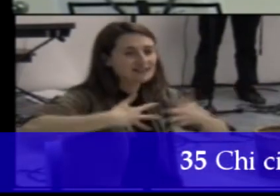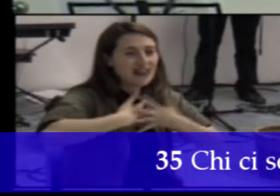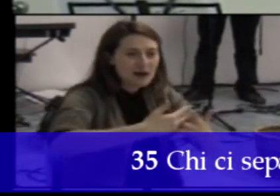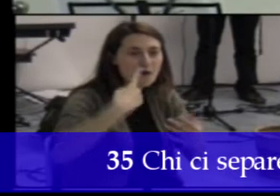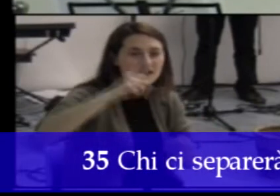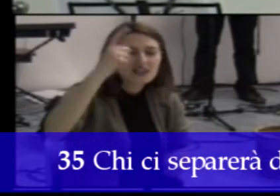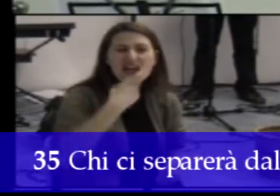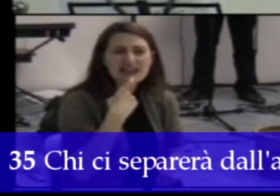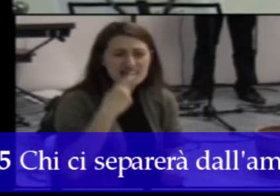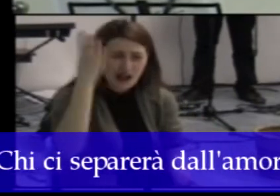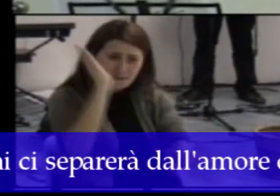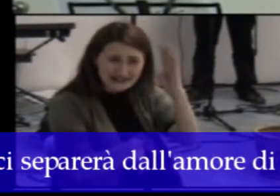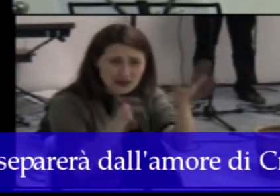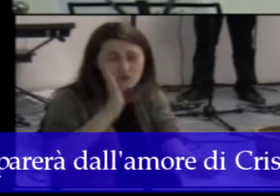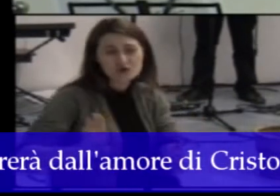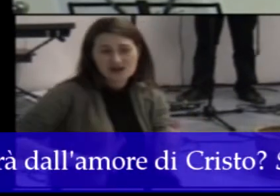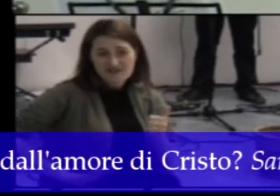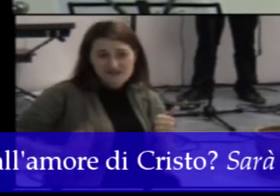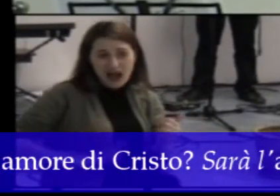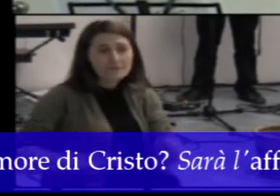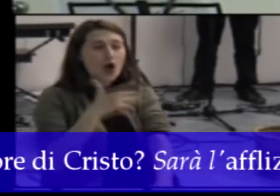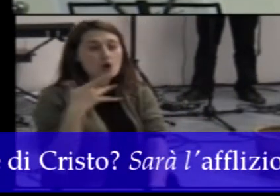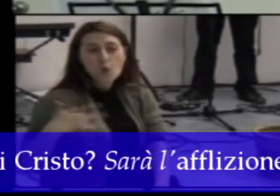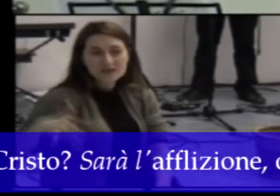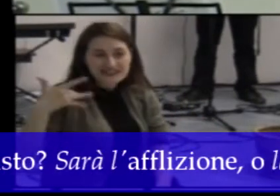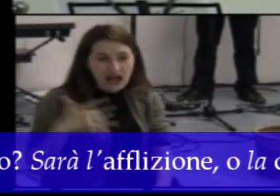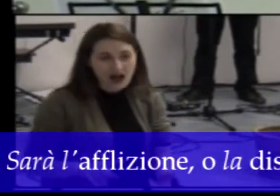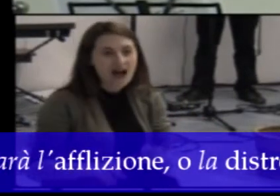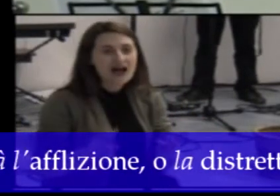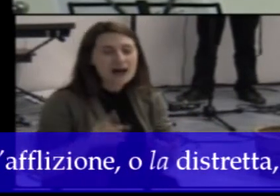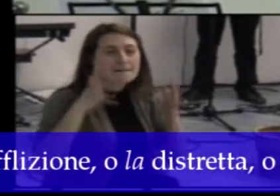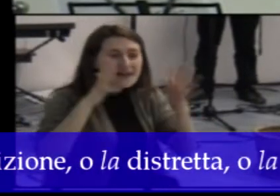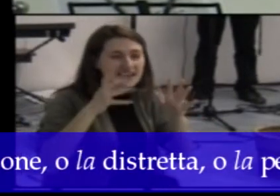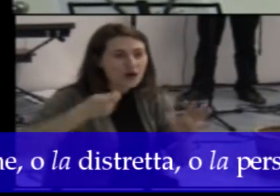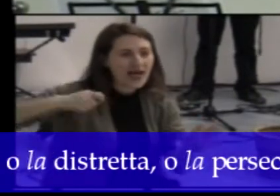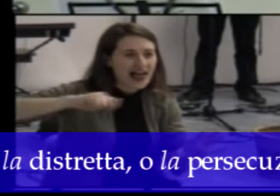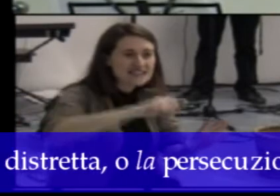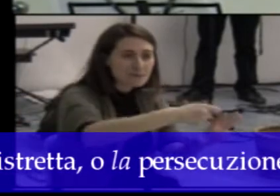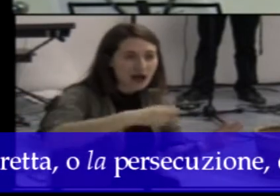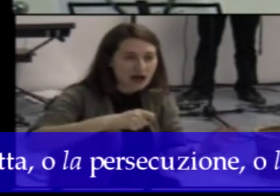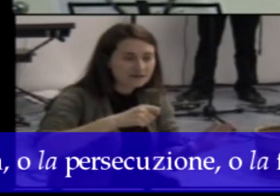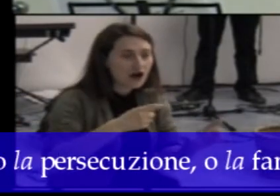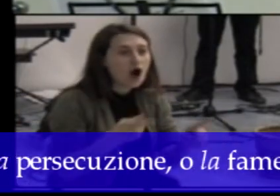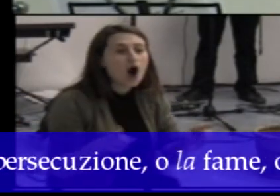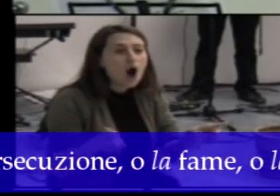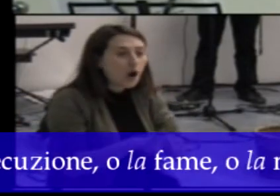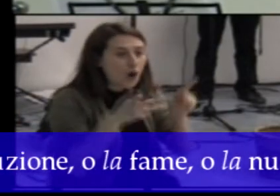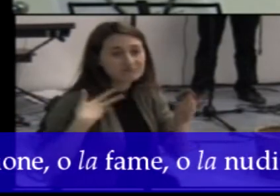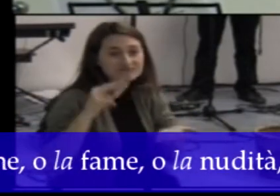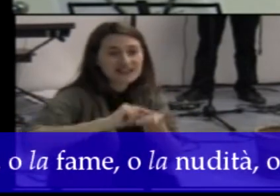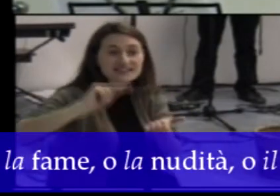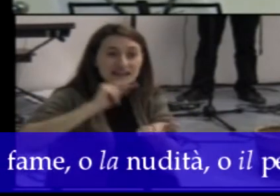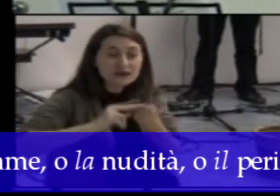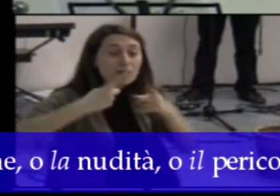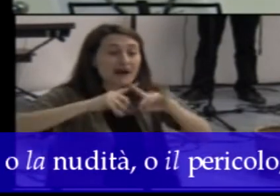distretta, o la persecuzione, o la fame, o la nudità, o il pericolo, o la spada? Come sta scritto: per amor tuo siamo